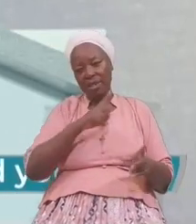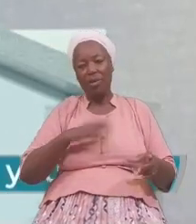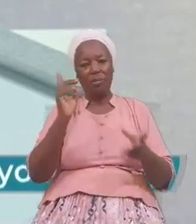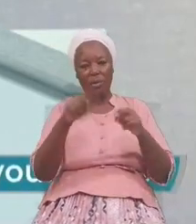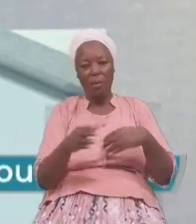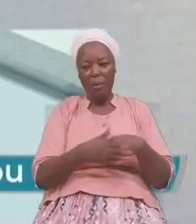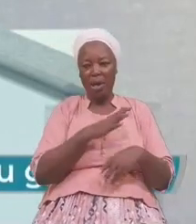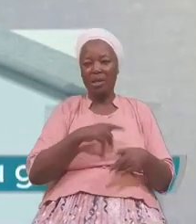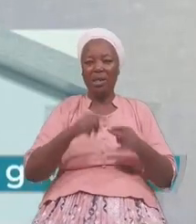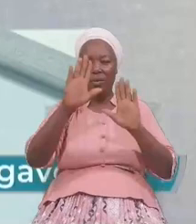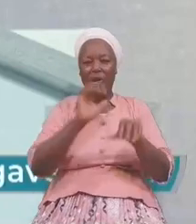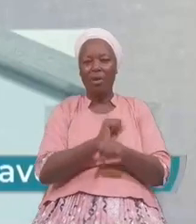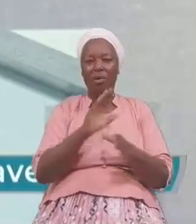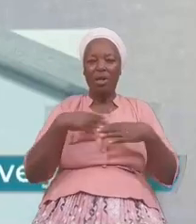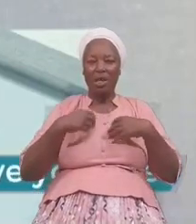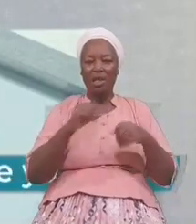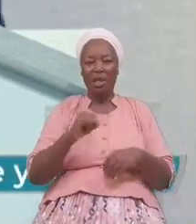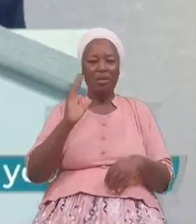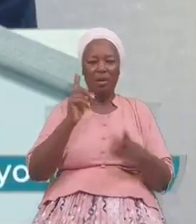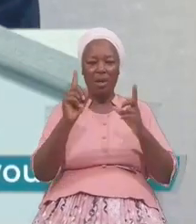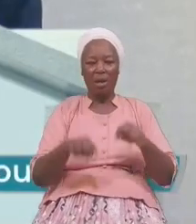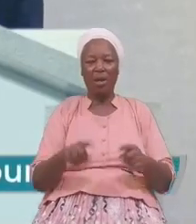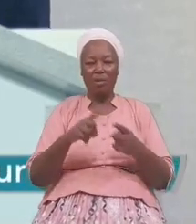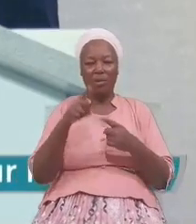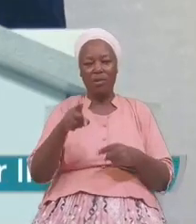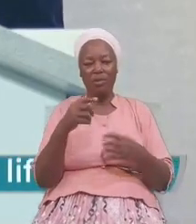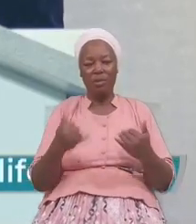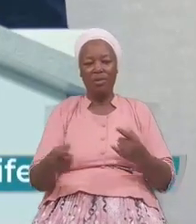miracles, vos guérisons vous parviendront aujourd'hui.